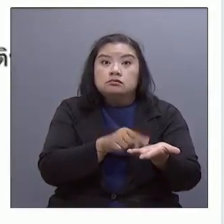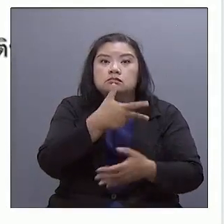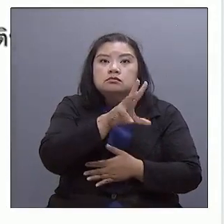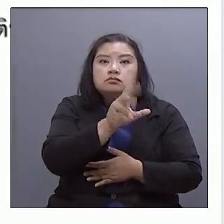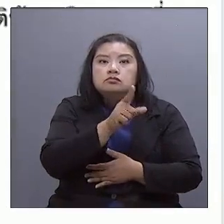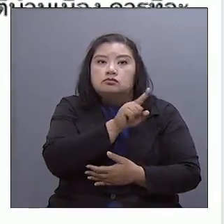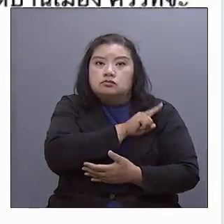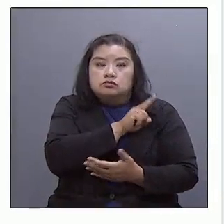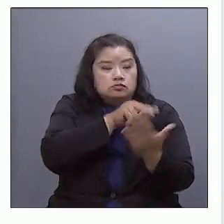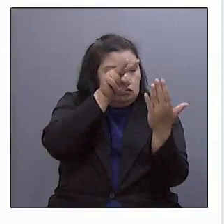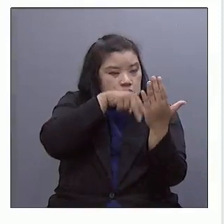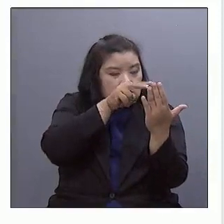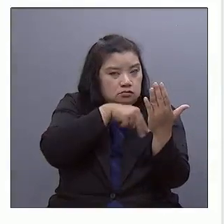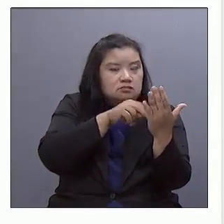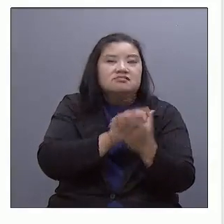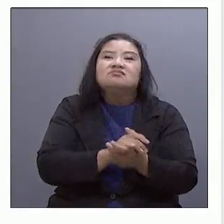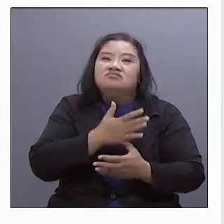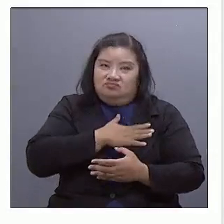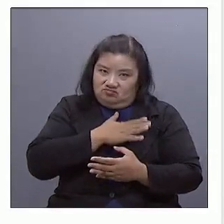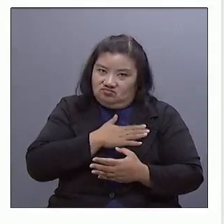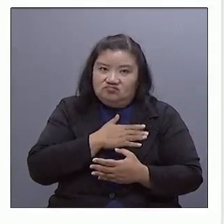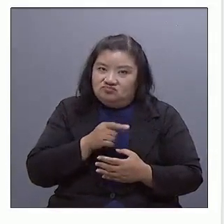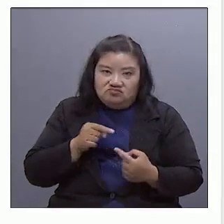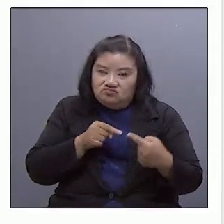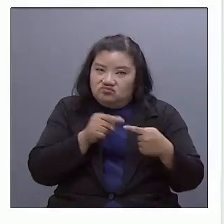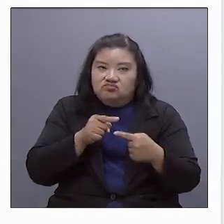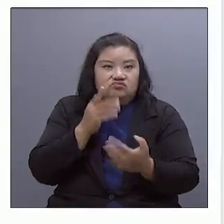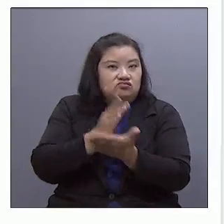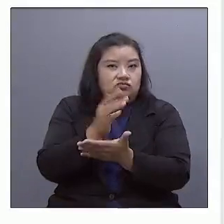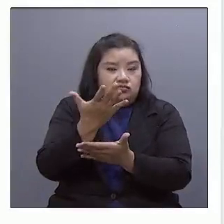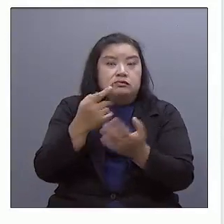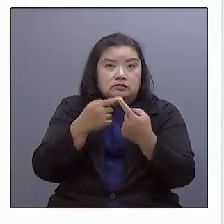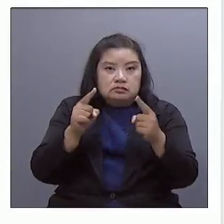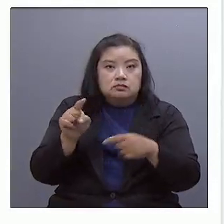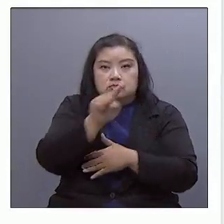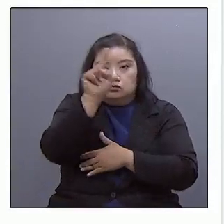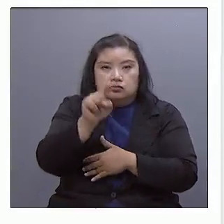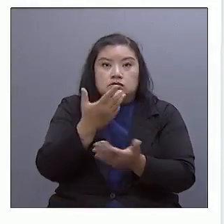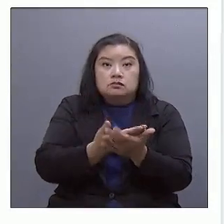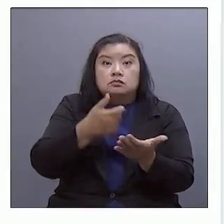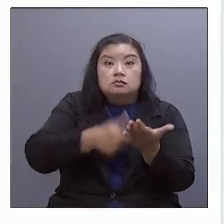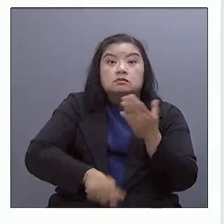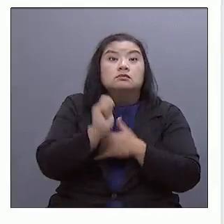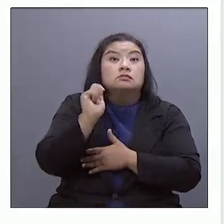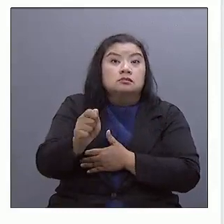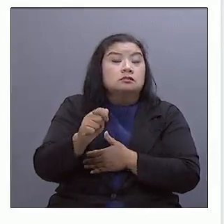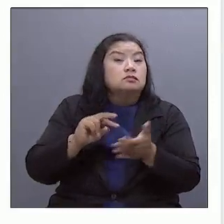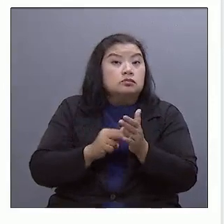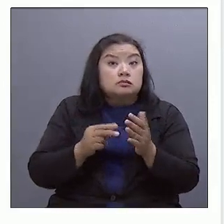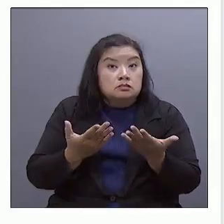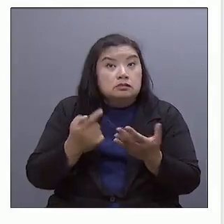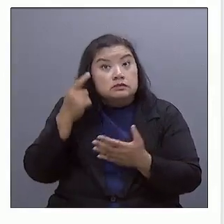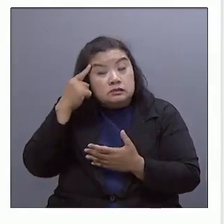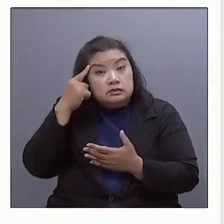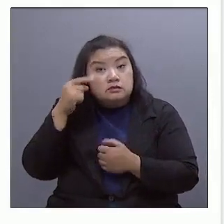ก็จะเดินหน้าในเรื่องนี้ต่อไปแล้วก็โพสต์ด้วยตั้งข้อสังเกตในเรื่องภาษีบอกว่าสรุปเป็นการวางแผนภาษีหรือวางแผน